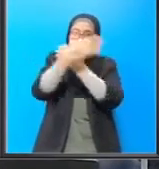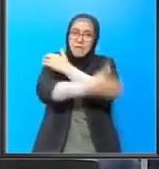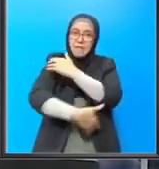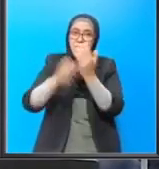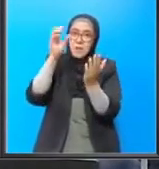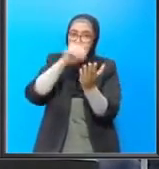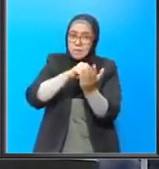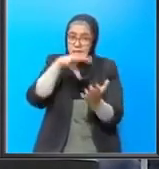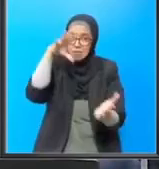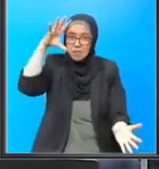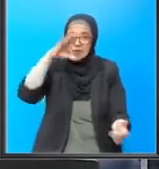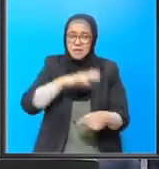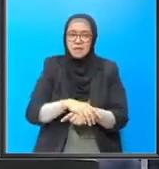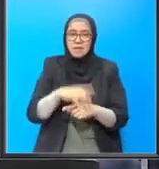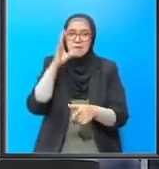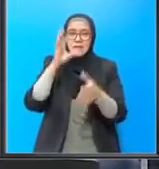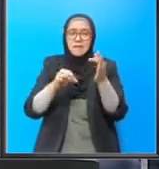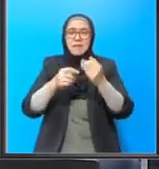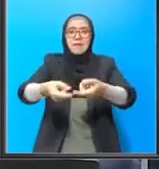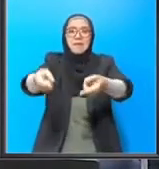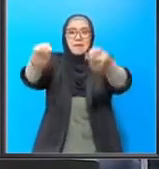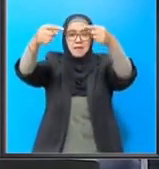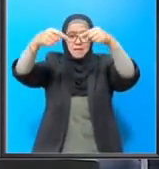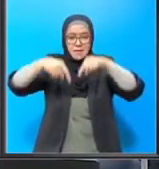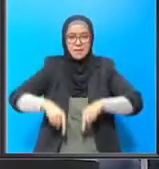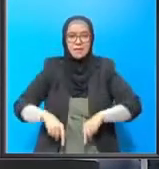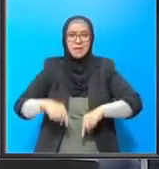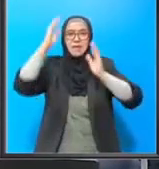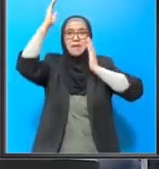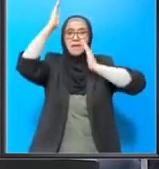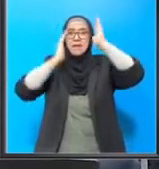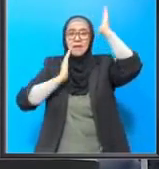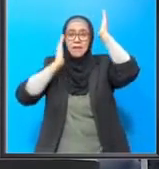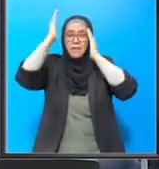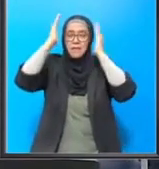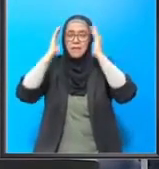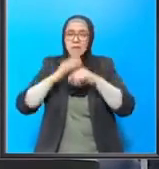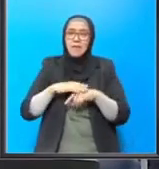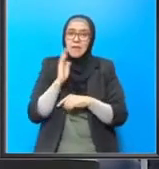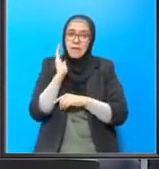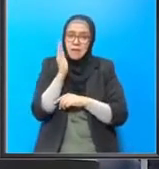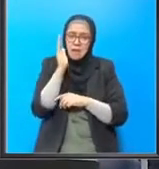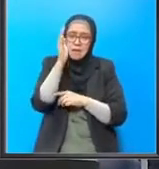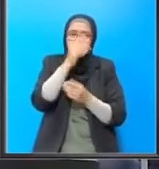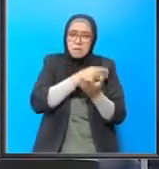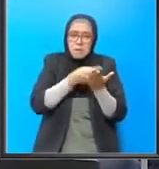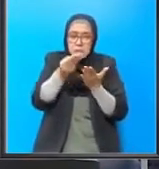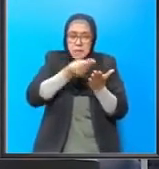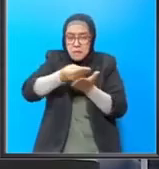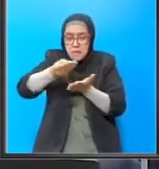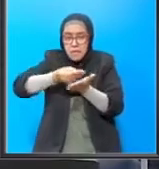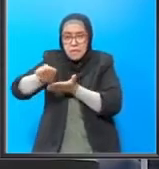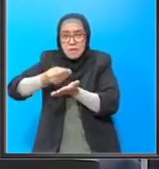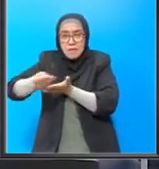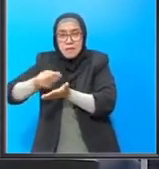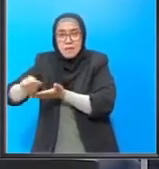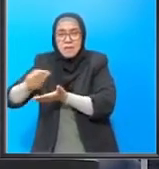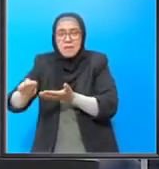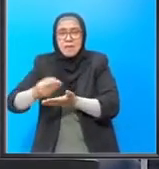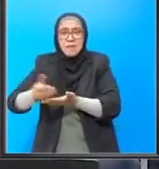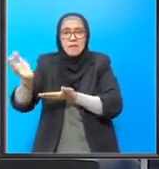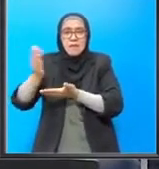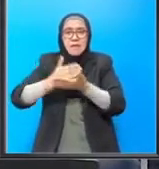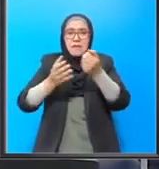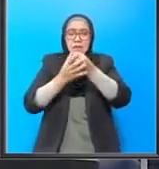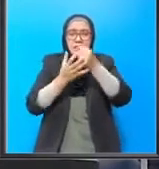yang kalau mereka datang ke naga kita mereka akan membelanjakan sebagian besar daripada